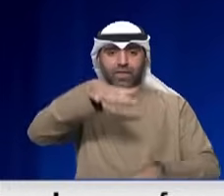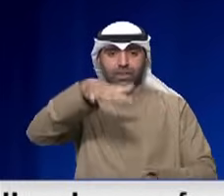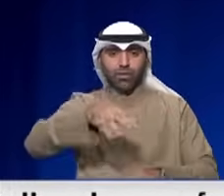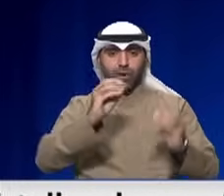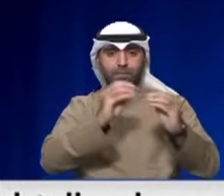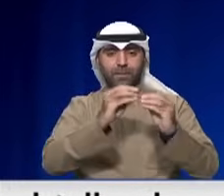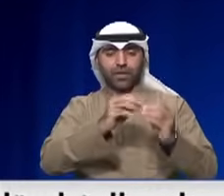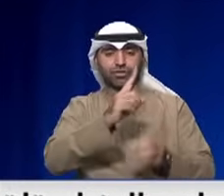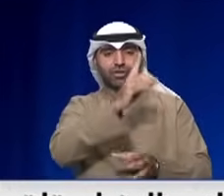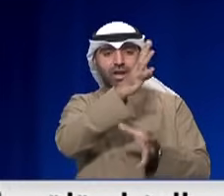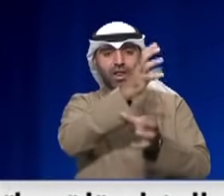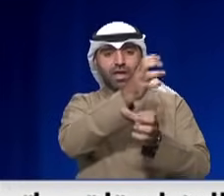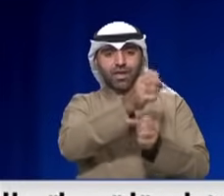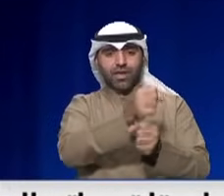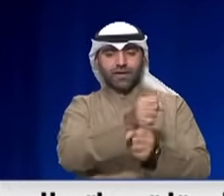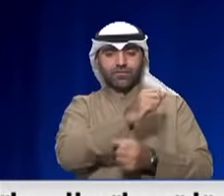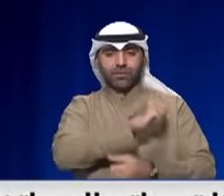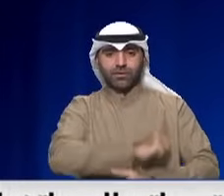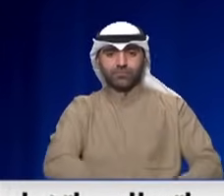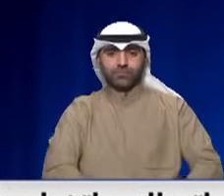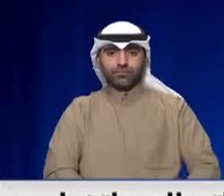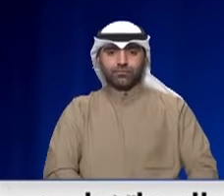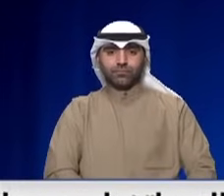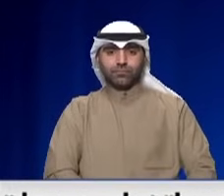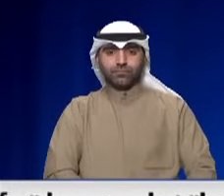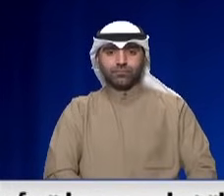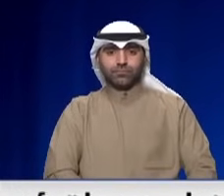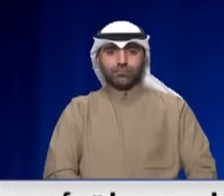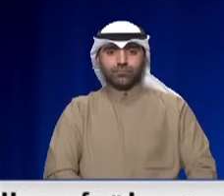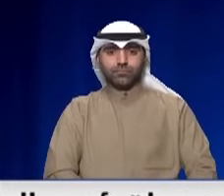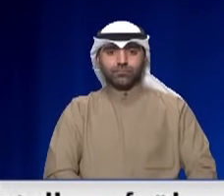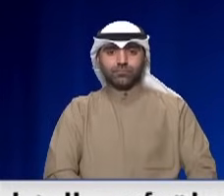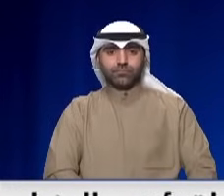سموه لفخامته موفور الصحه والعافيه